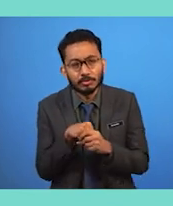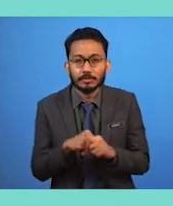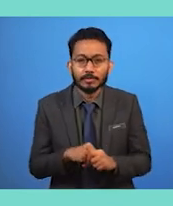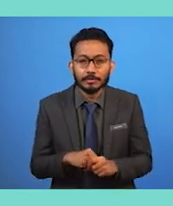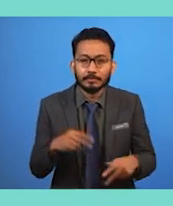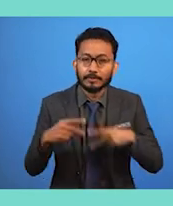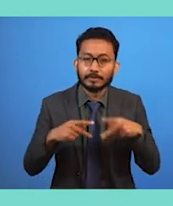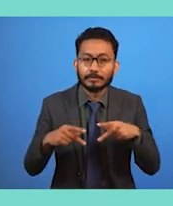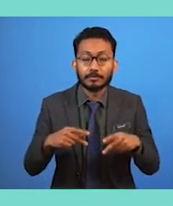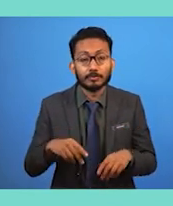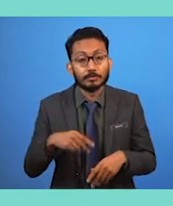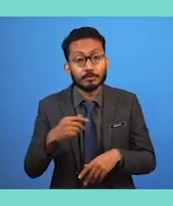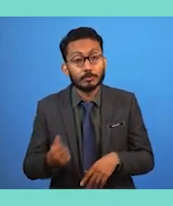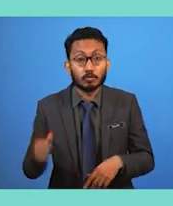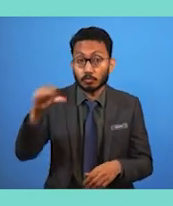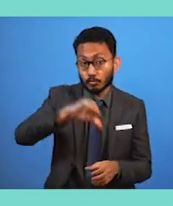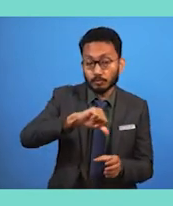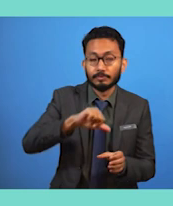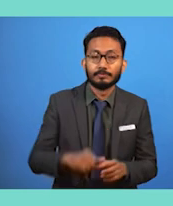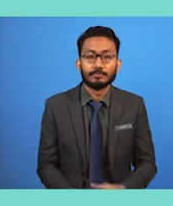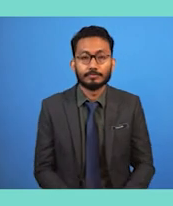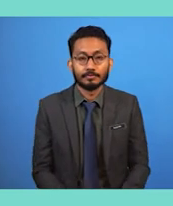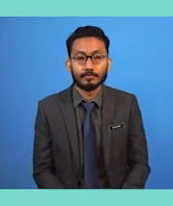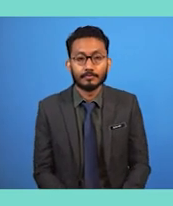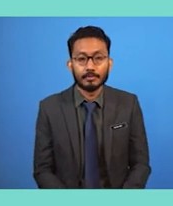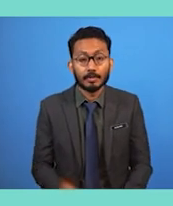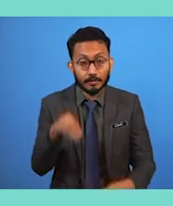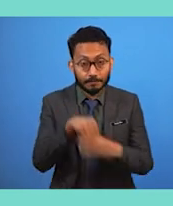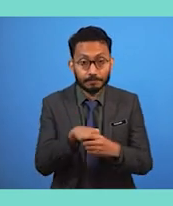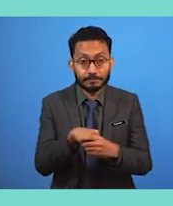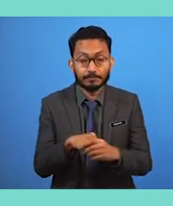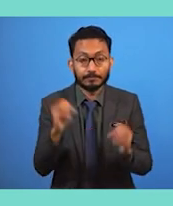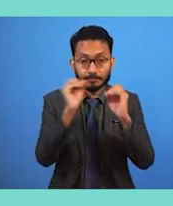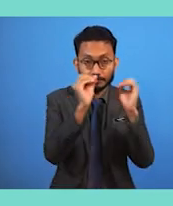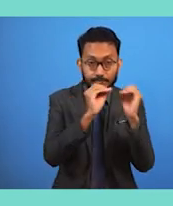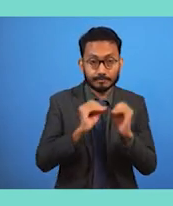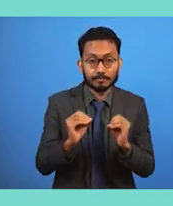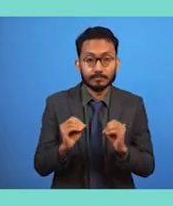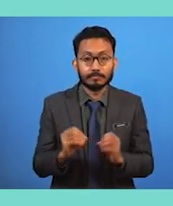sudu. Ketiga, masukkan oksigen dan ikat dengan tali getah.